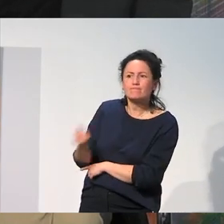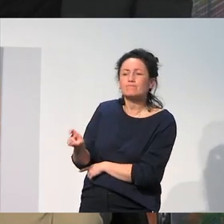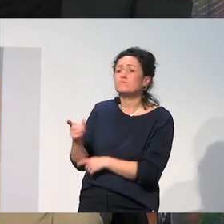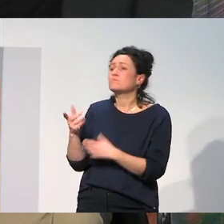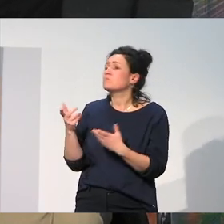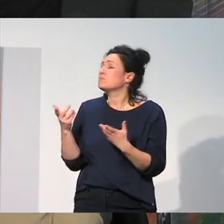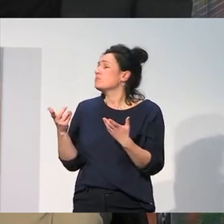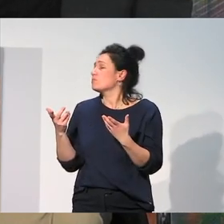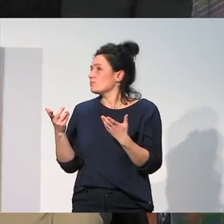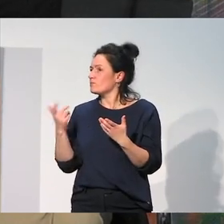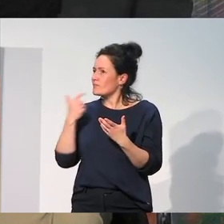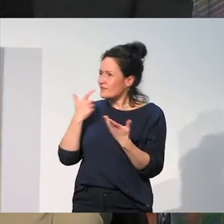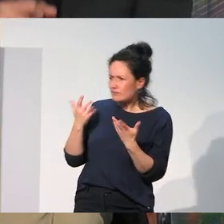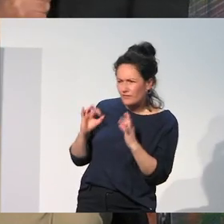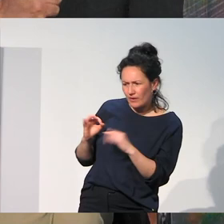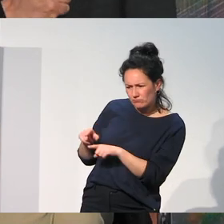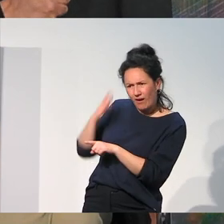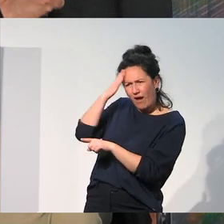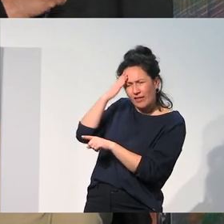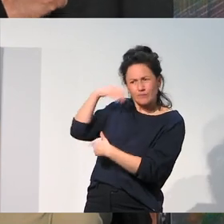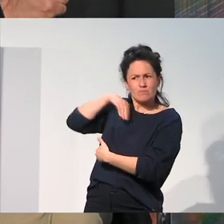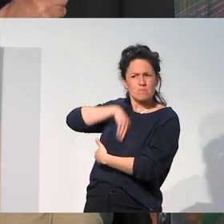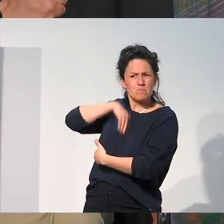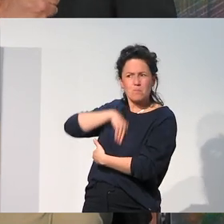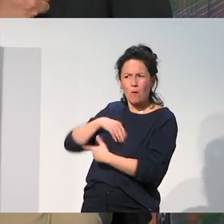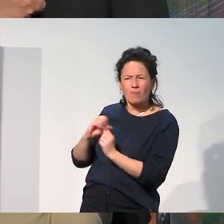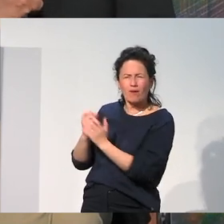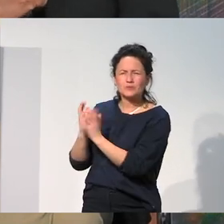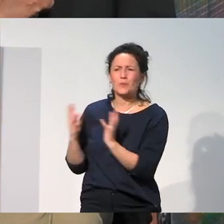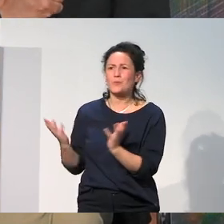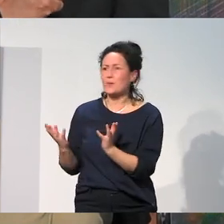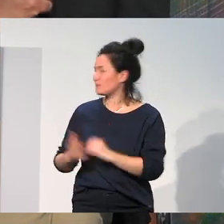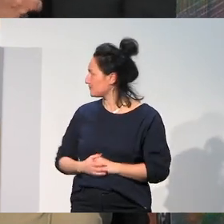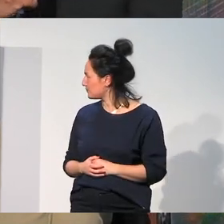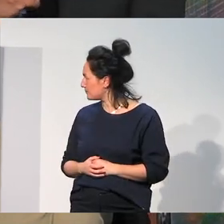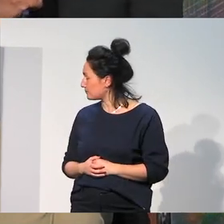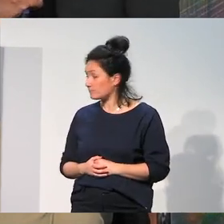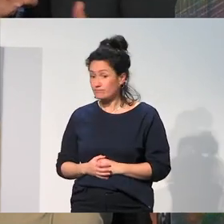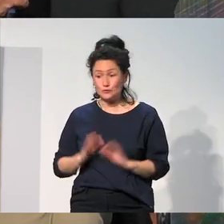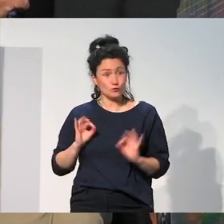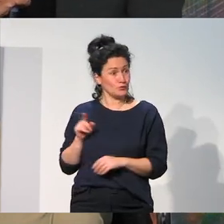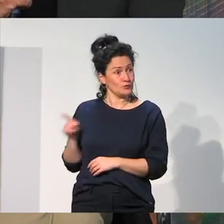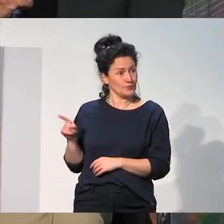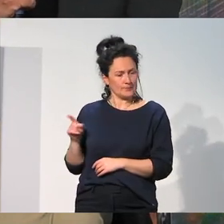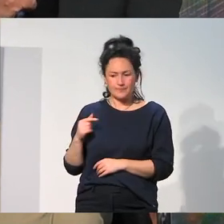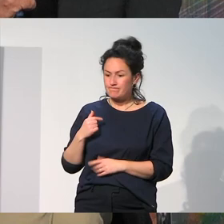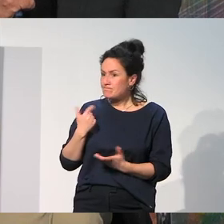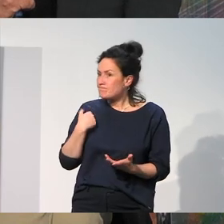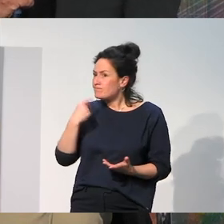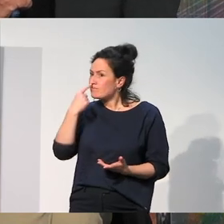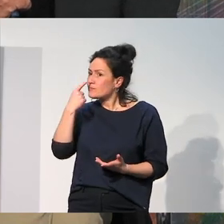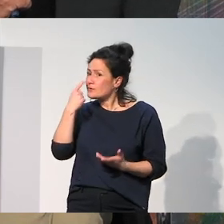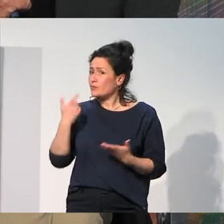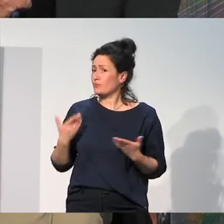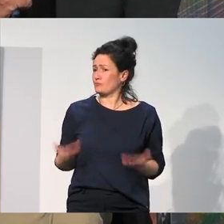voilà, l'anthropologie. Voilà. Bah, oui. Juste là-dessus, je pense qu'aujourd'hui, la